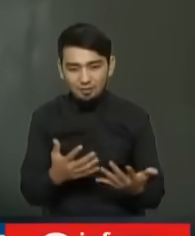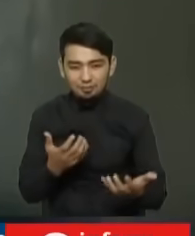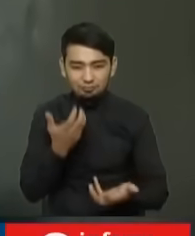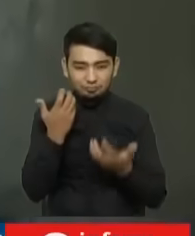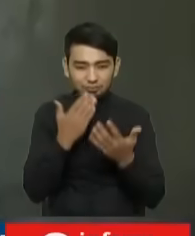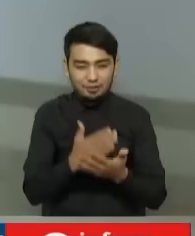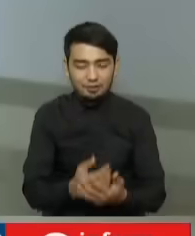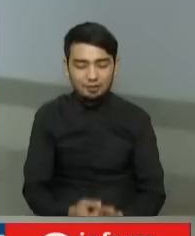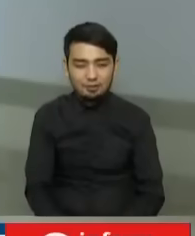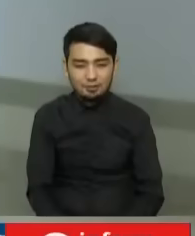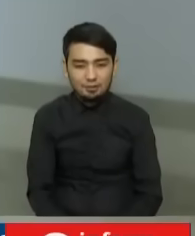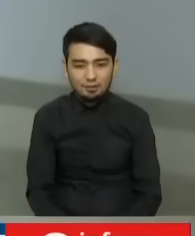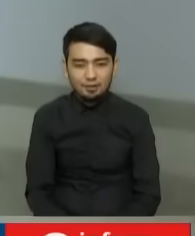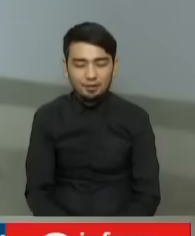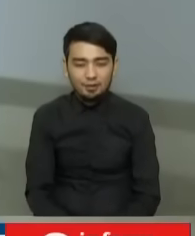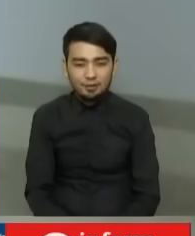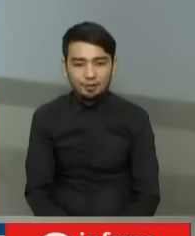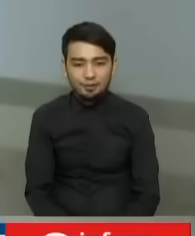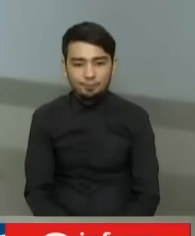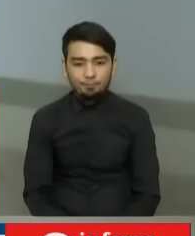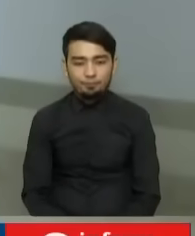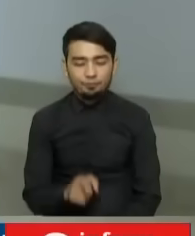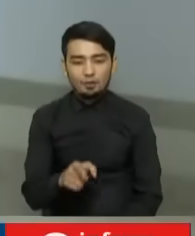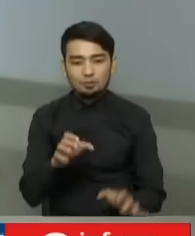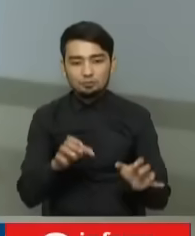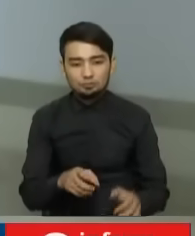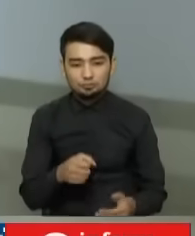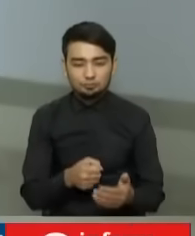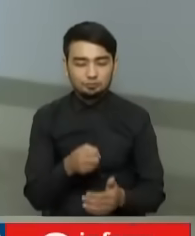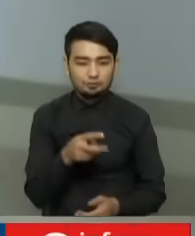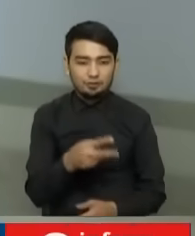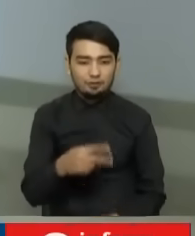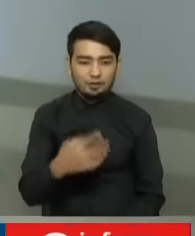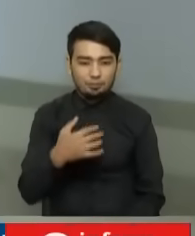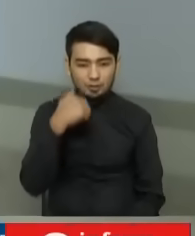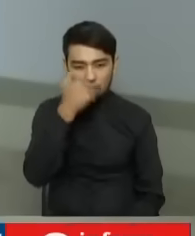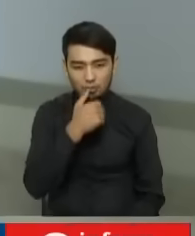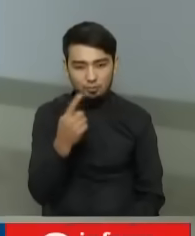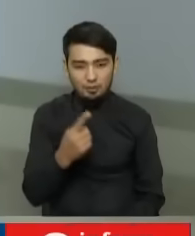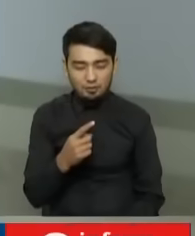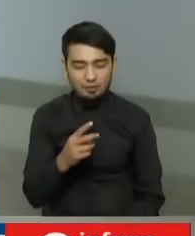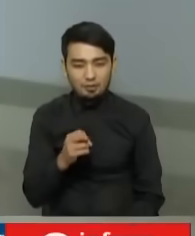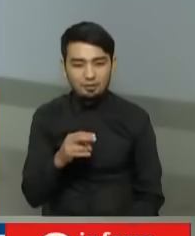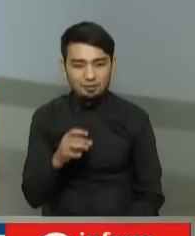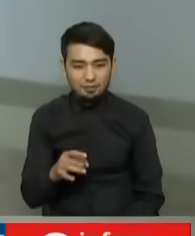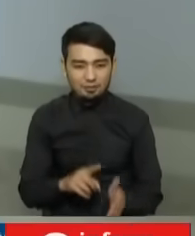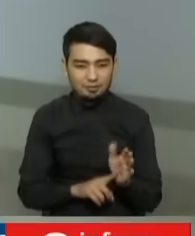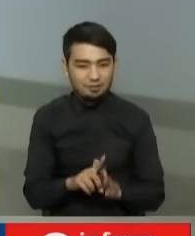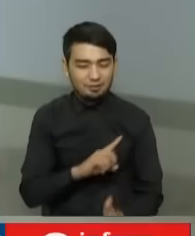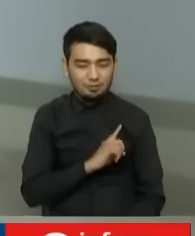жатыр. Бұл заң 2025 жылдың 1 қаңтарынан күшіне